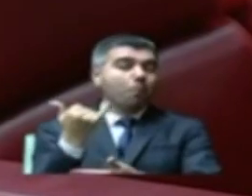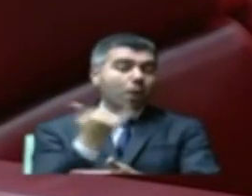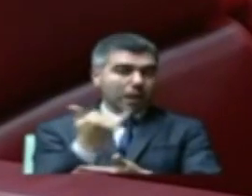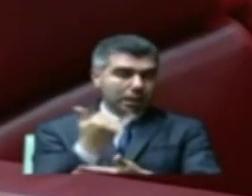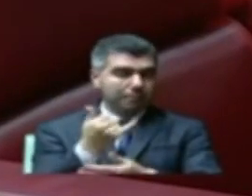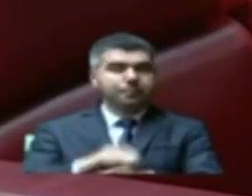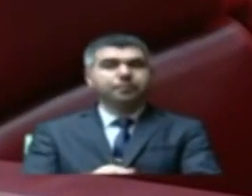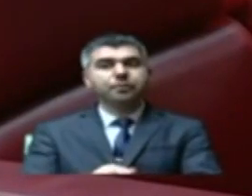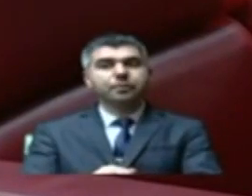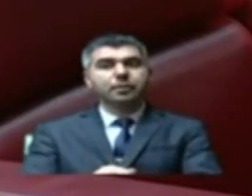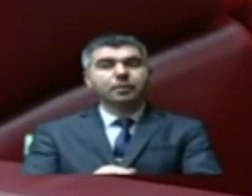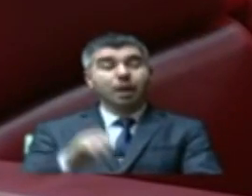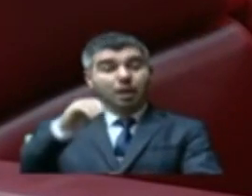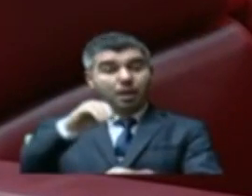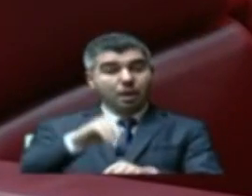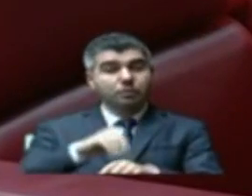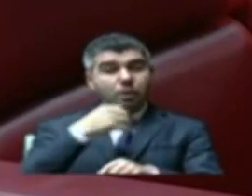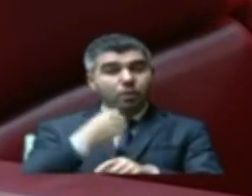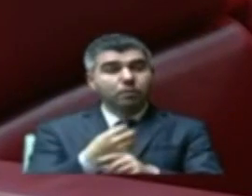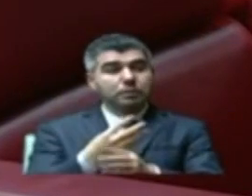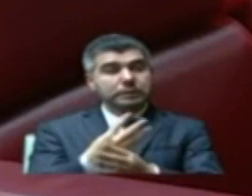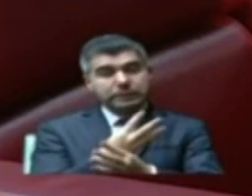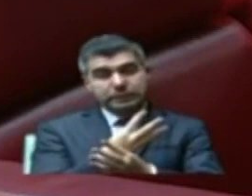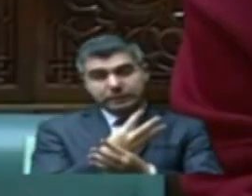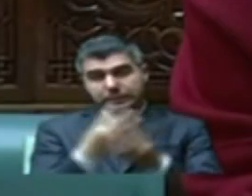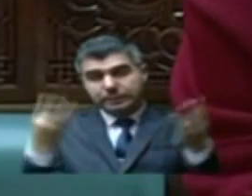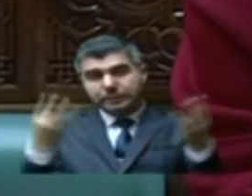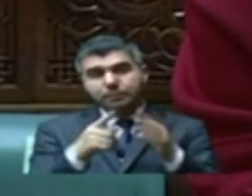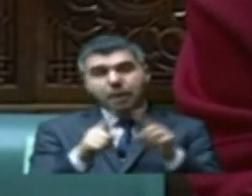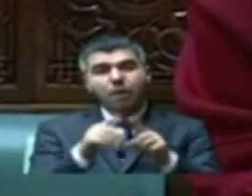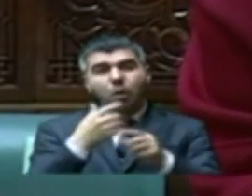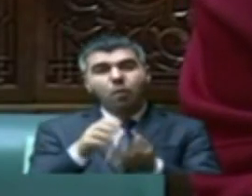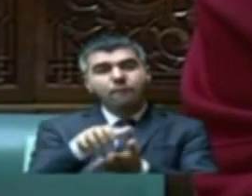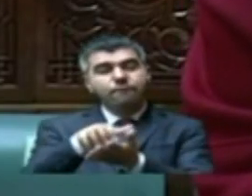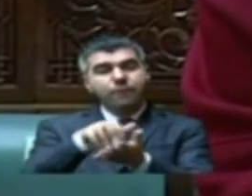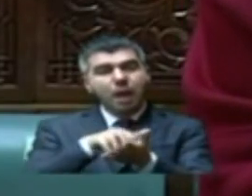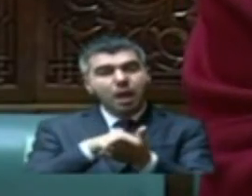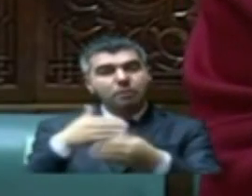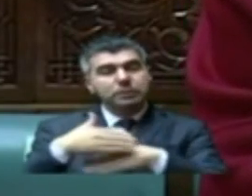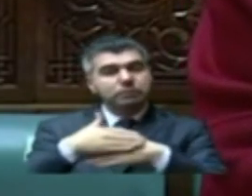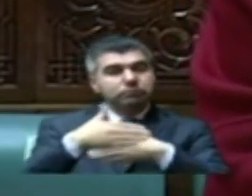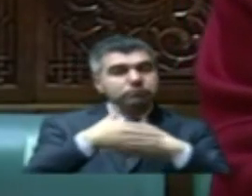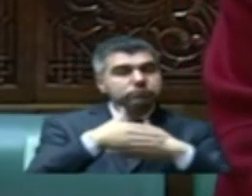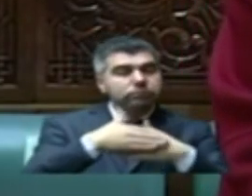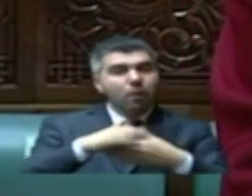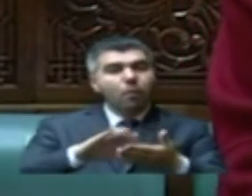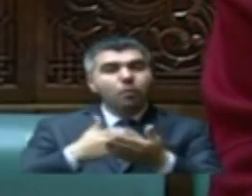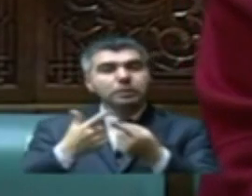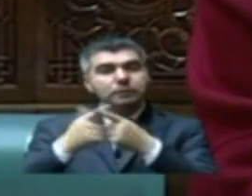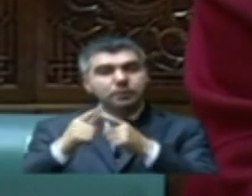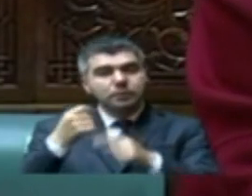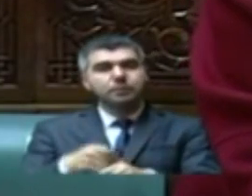أيضا للأحزمة الخضراء يمكن تضيفها الحفاظ على المناطق الفلاحية بجوار المدن والتي تعرف تقلصا